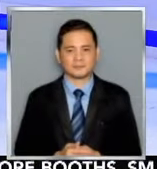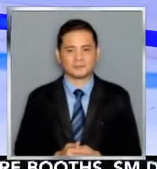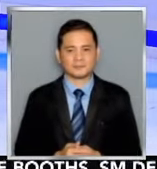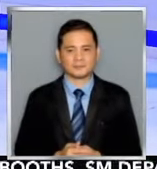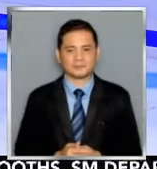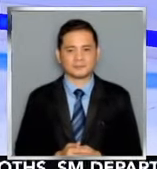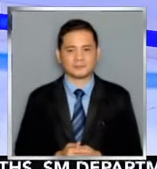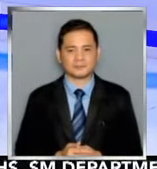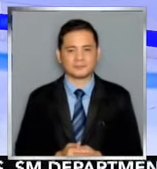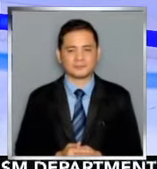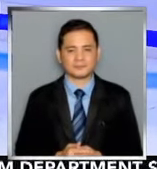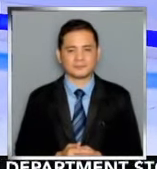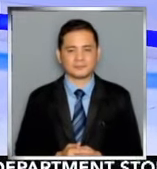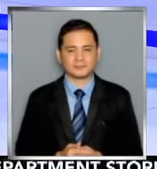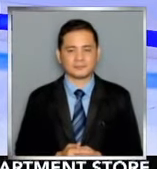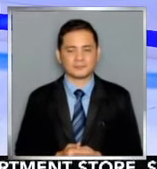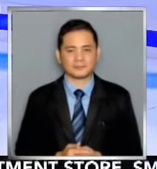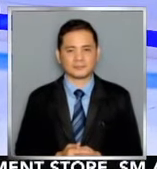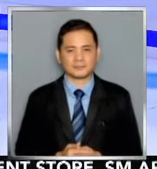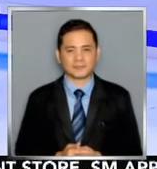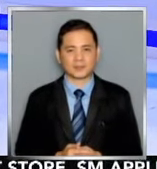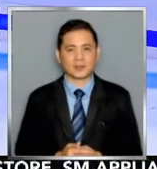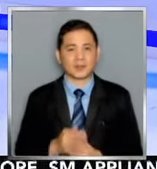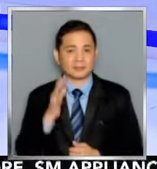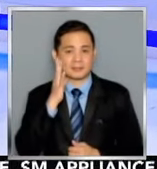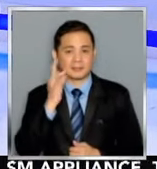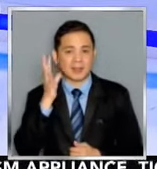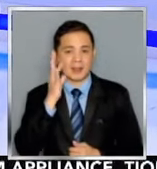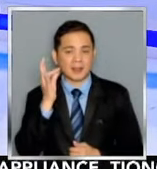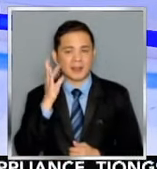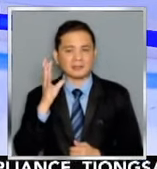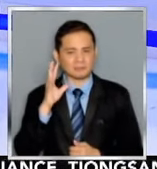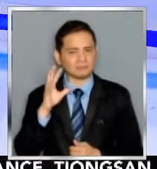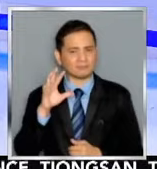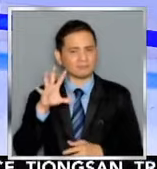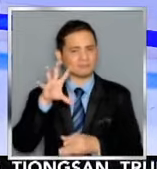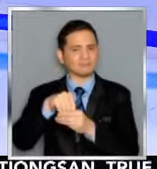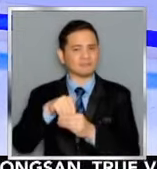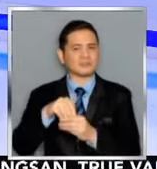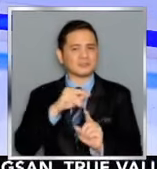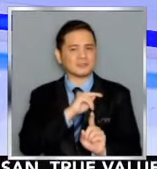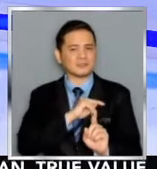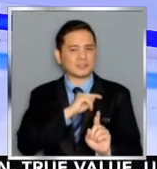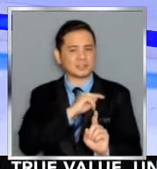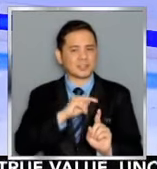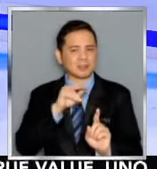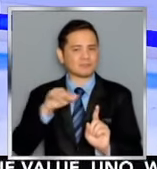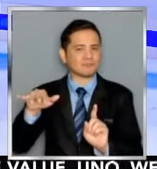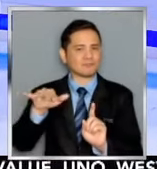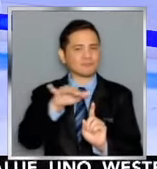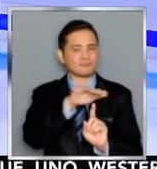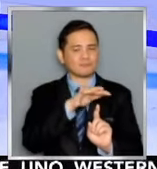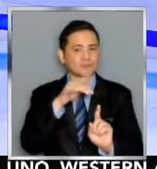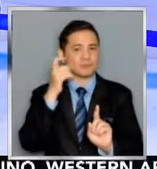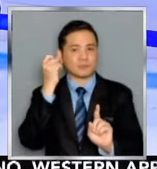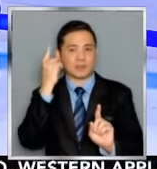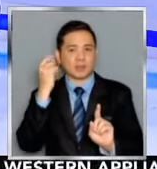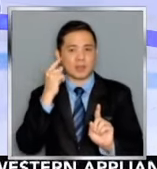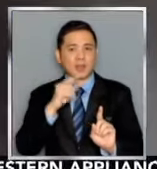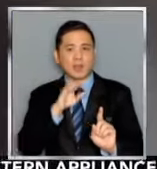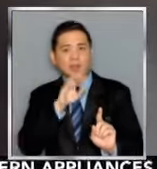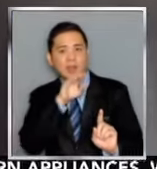Nag-iwan with nature ang isang pusa sa Misamis Oriental. Pero imbes na pahinga, adrenaline rush ang umiral sa